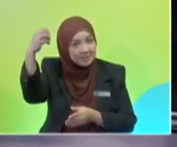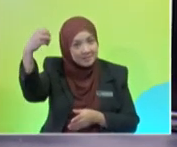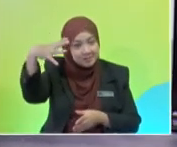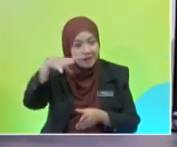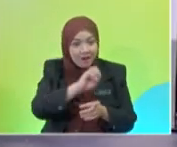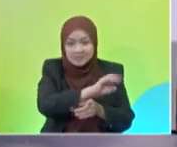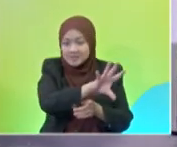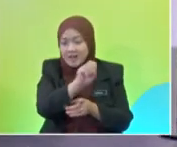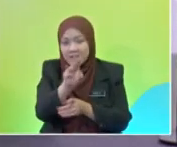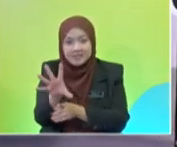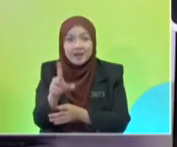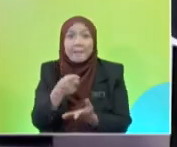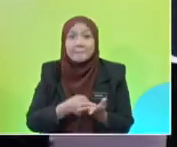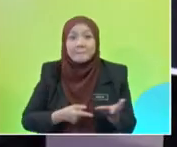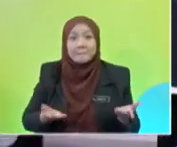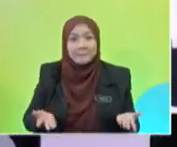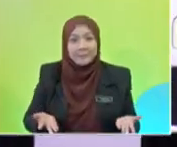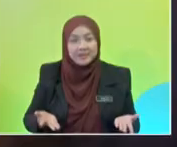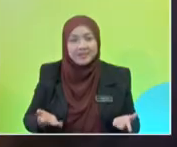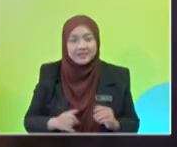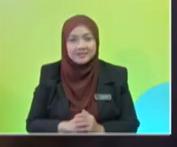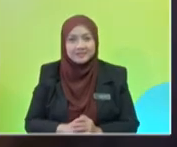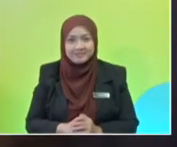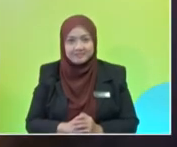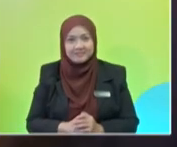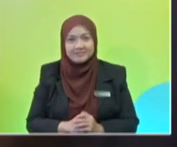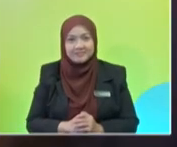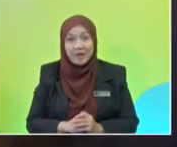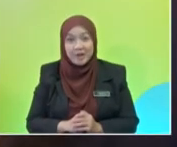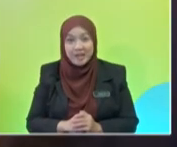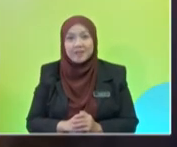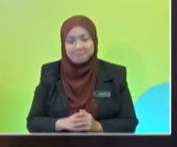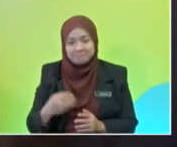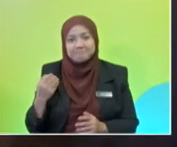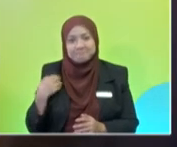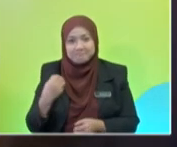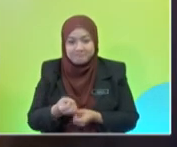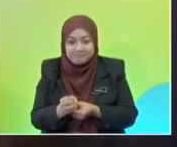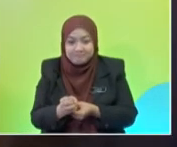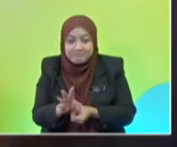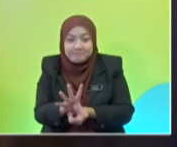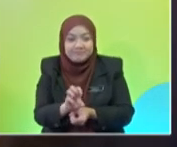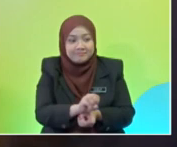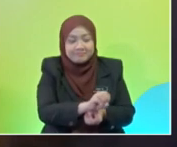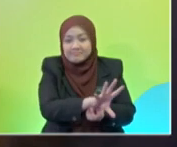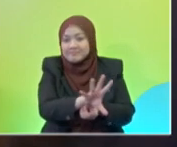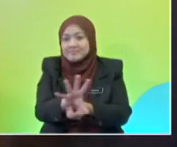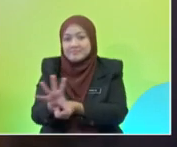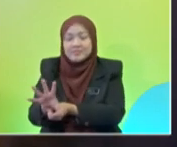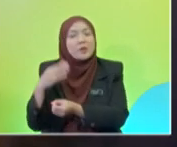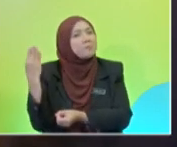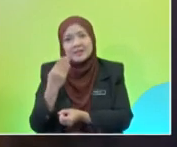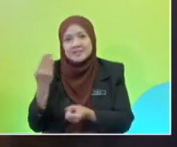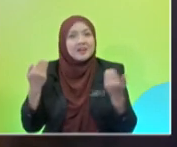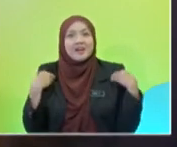ini oh ada kakak semua lampu Solo biasa ada di rumah kan betul ini